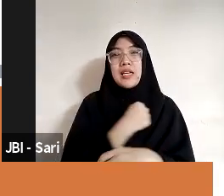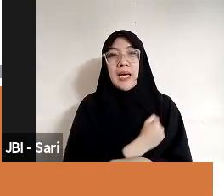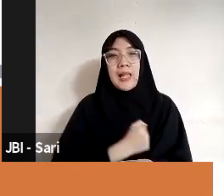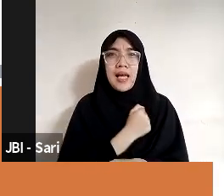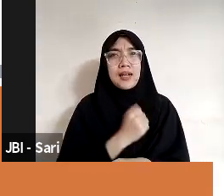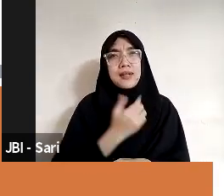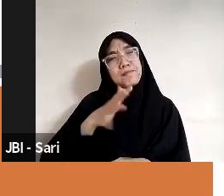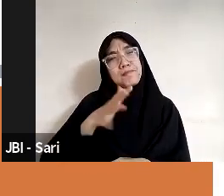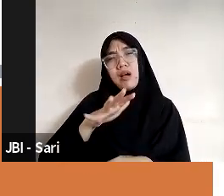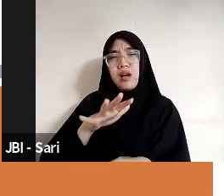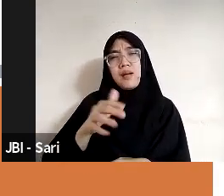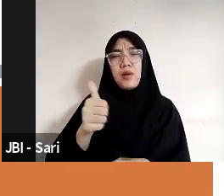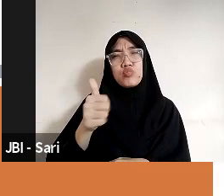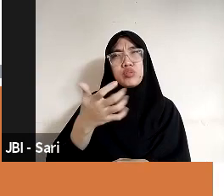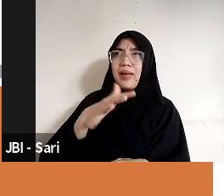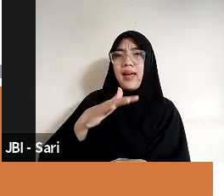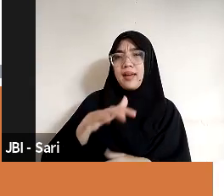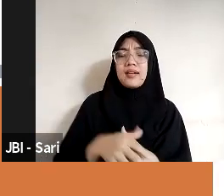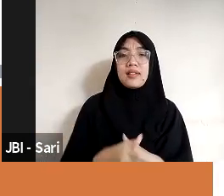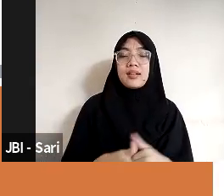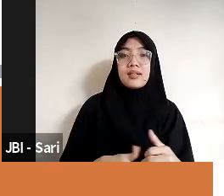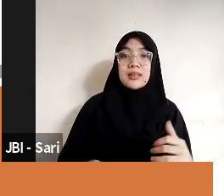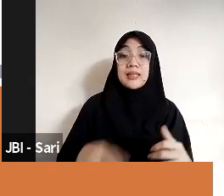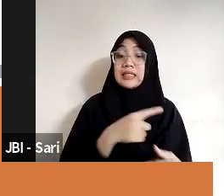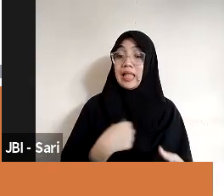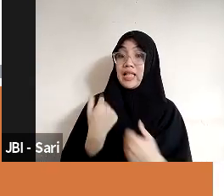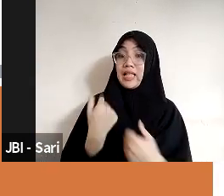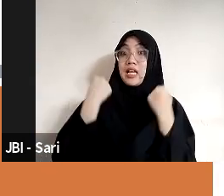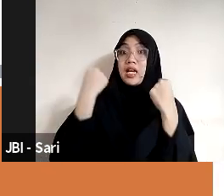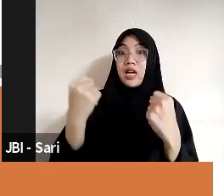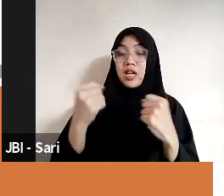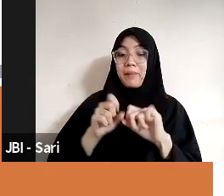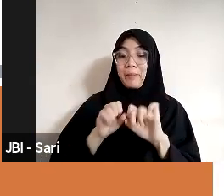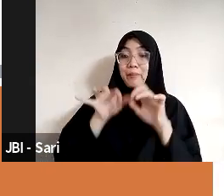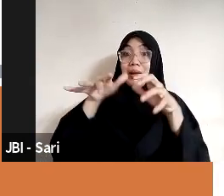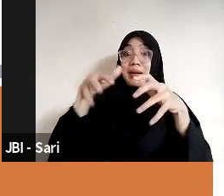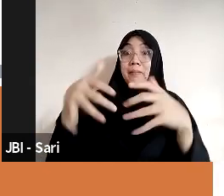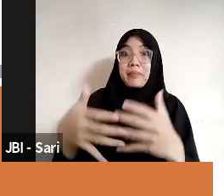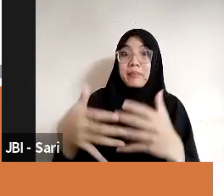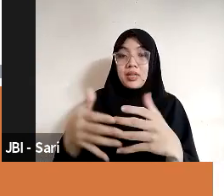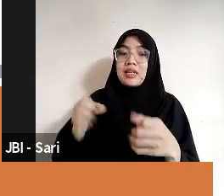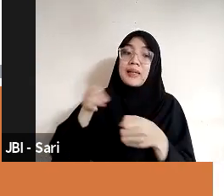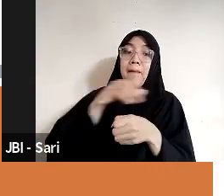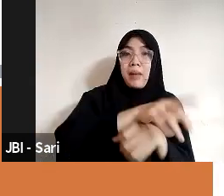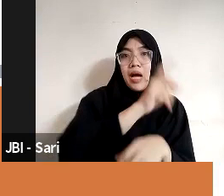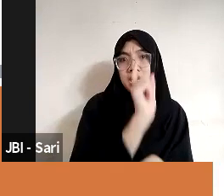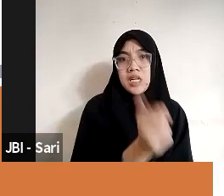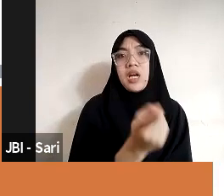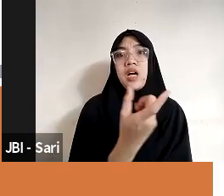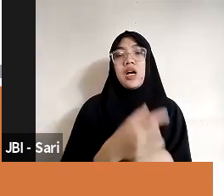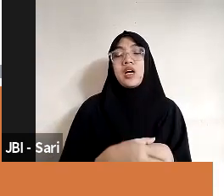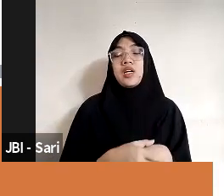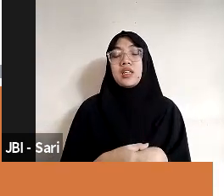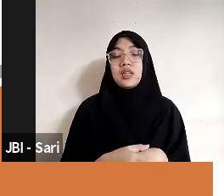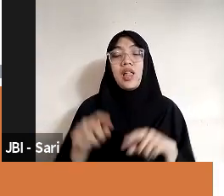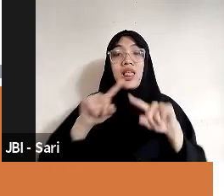ya. Ya seperti kalau kita itu sehat, ada pandemi kan ya memang terkena dampak ataupun juga bisa kena tidak. Tapi kan